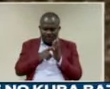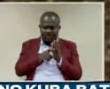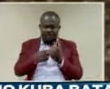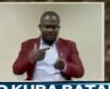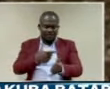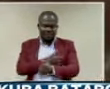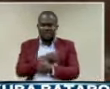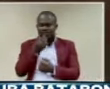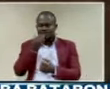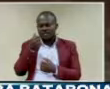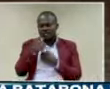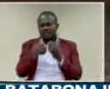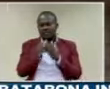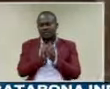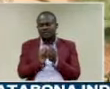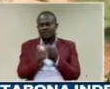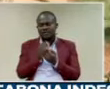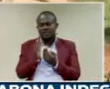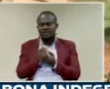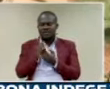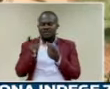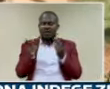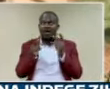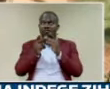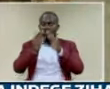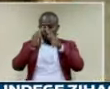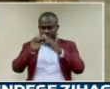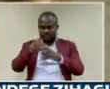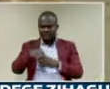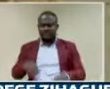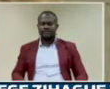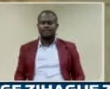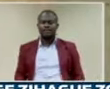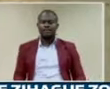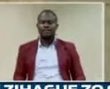imiti, ibiryo byazo n'ibiraro. Theogene Twibanire, Irusizi.